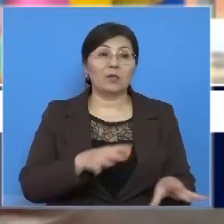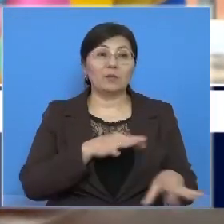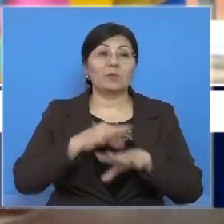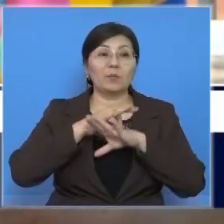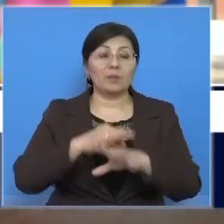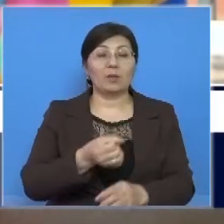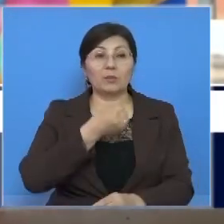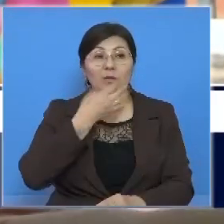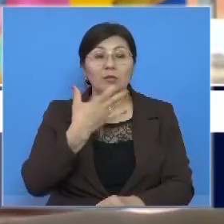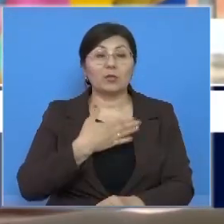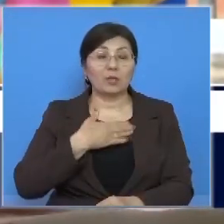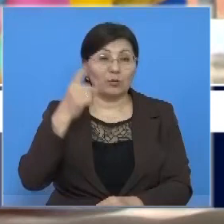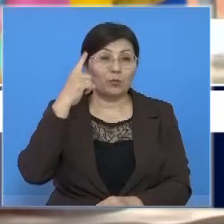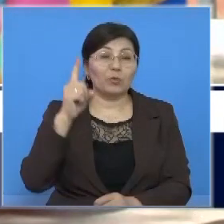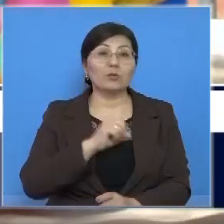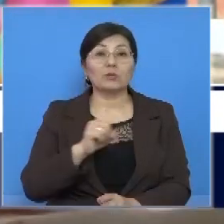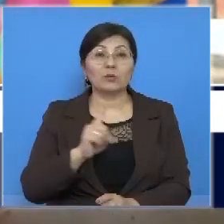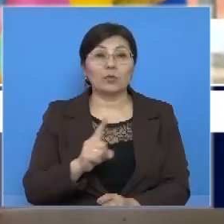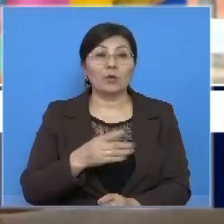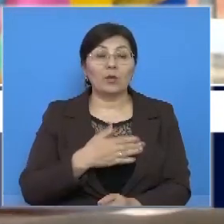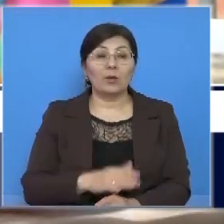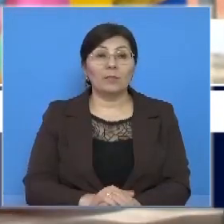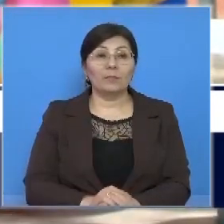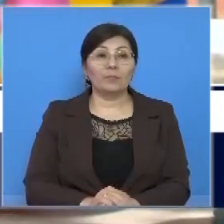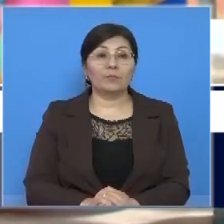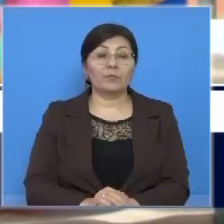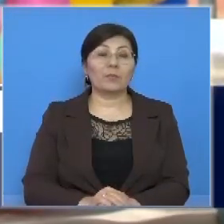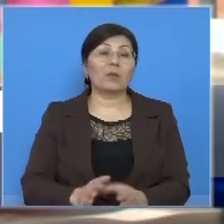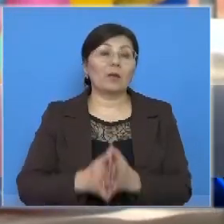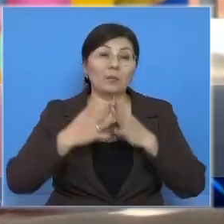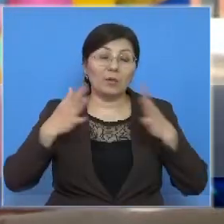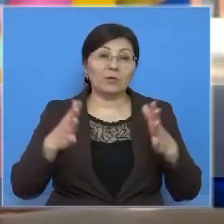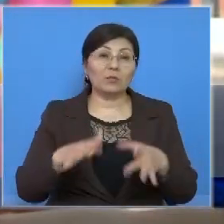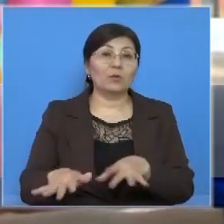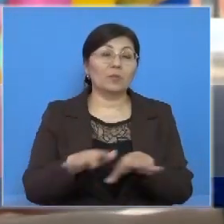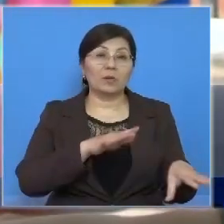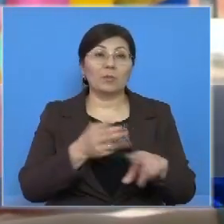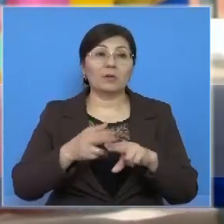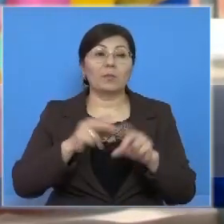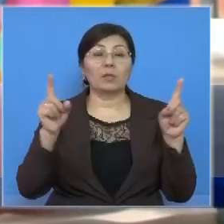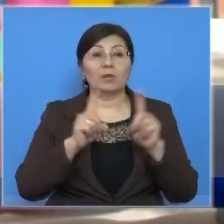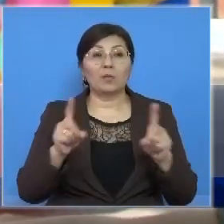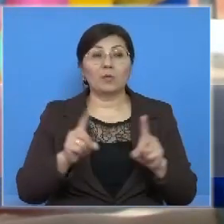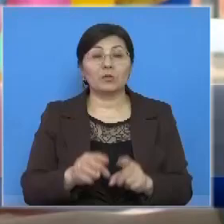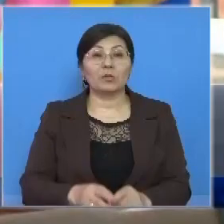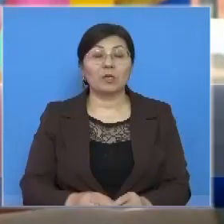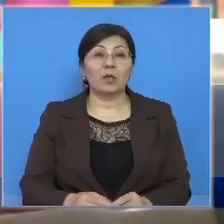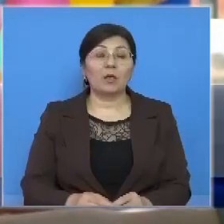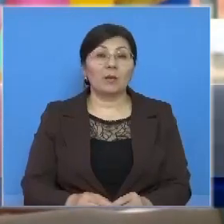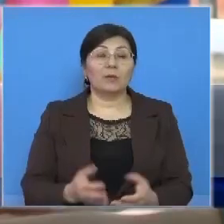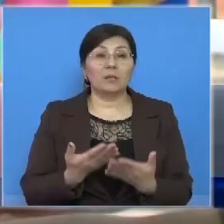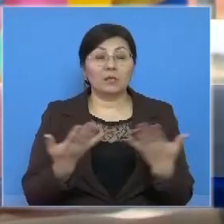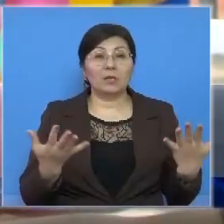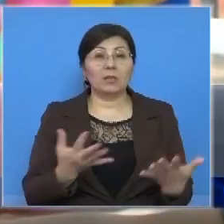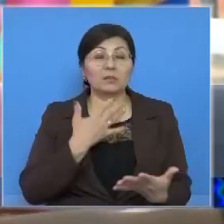хорошо. Я считаю, что оно довольно грандиозное, потому что там из разных